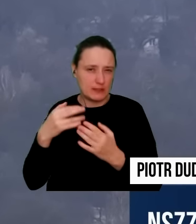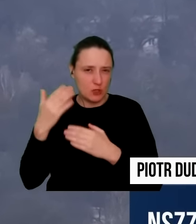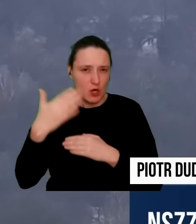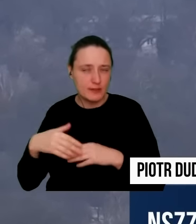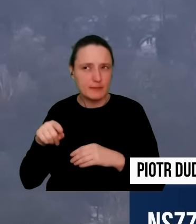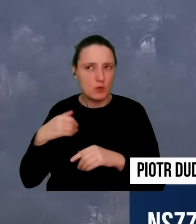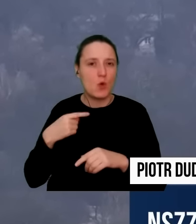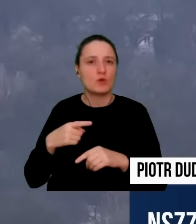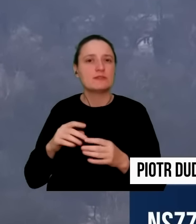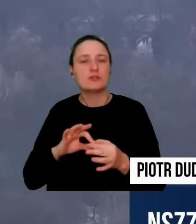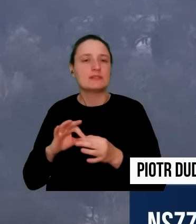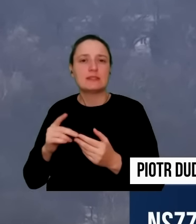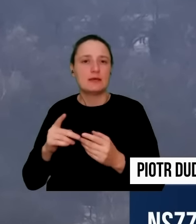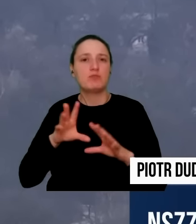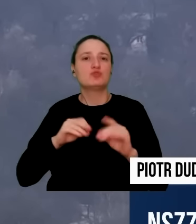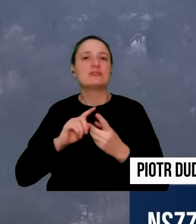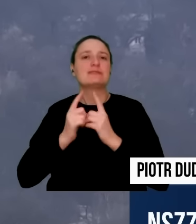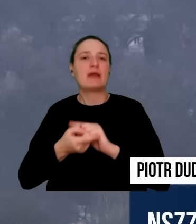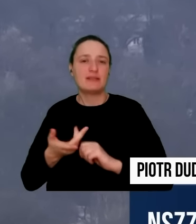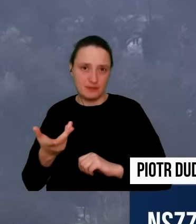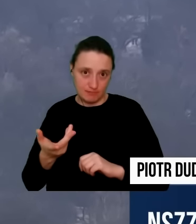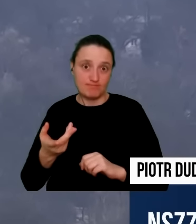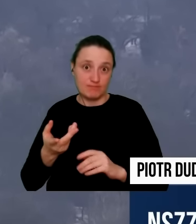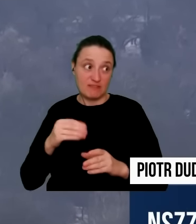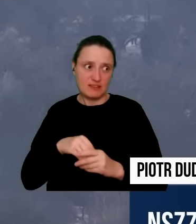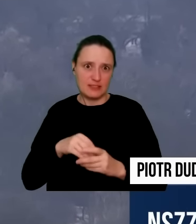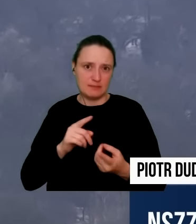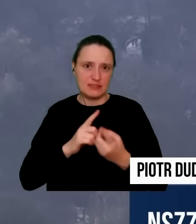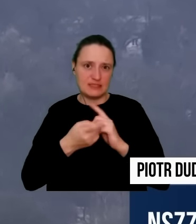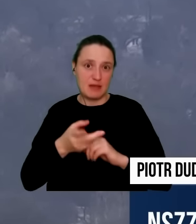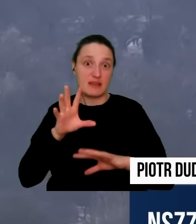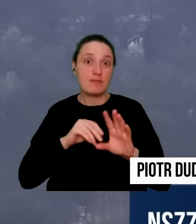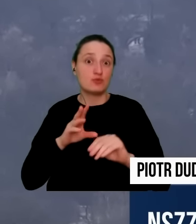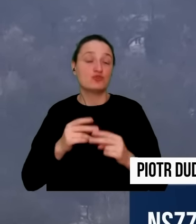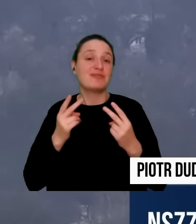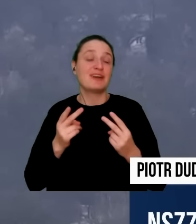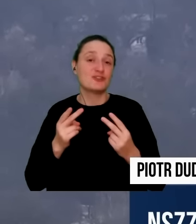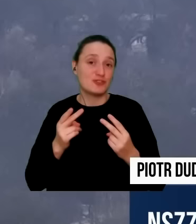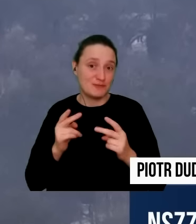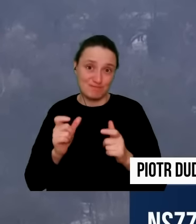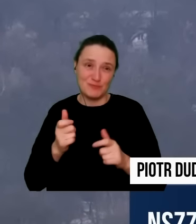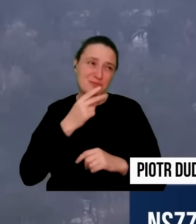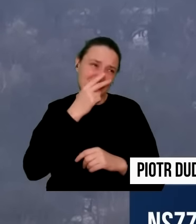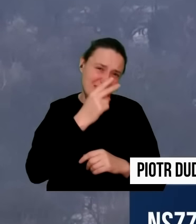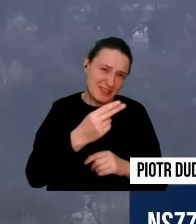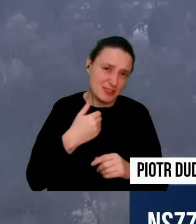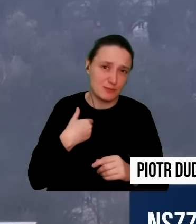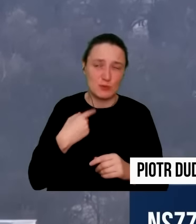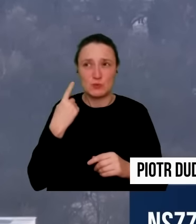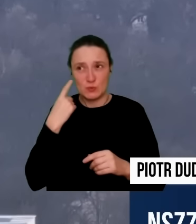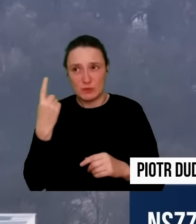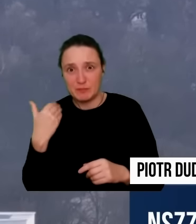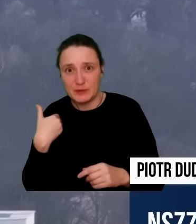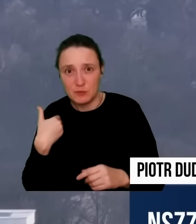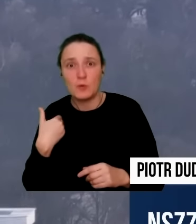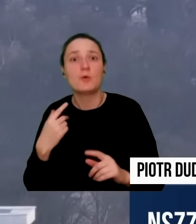związana ze zmianami w budżecie, no to jednym z istotnych elementów, to co widzieliśmy czy słyszeliśmy, co najbardziej przykuwało uwagę,